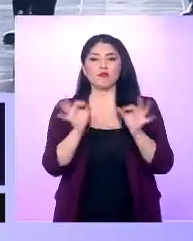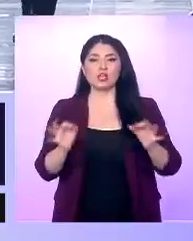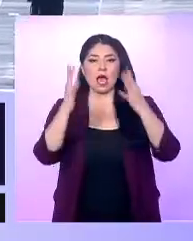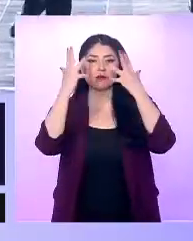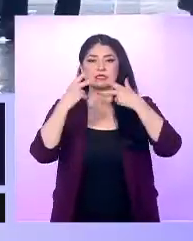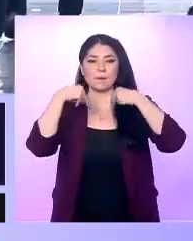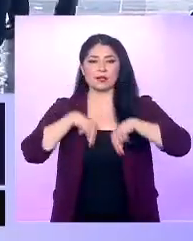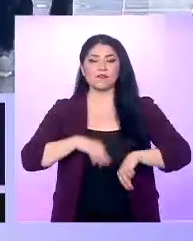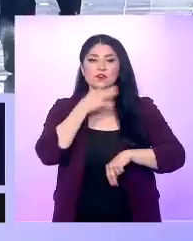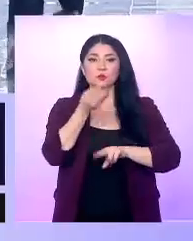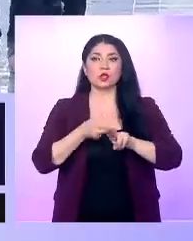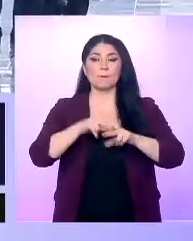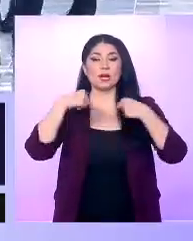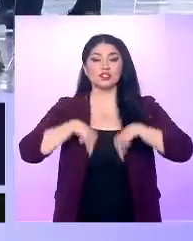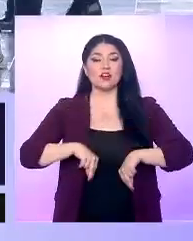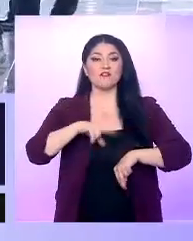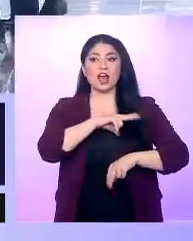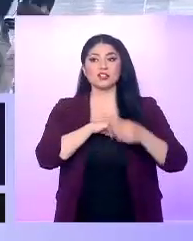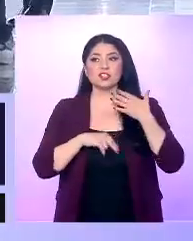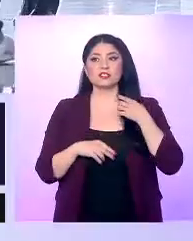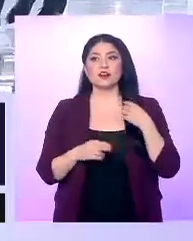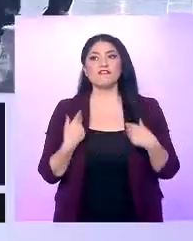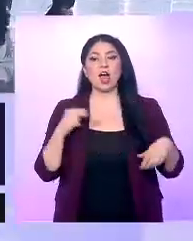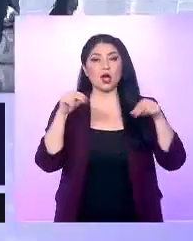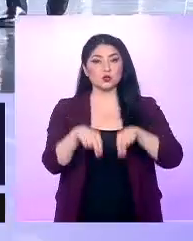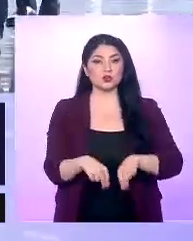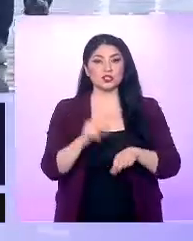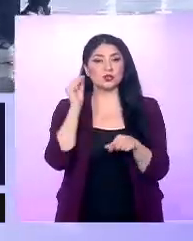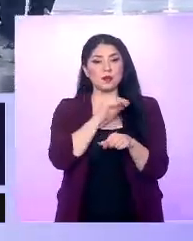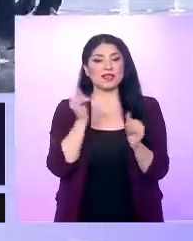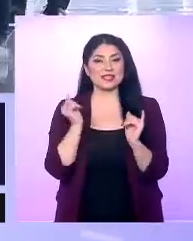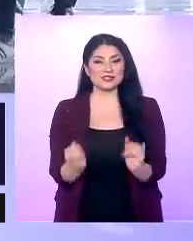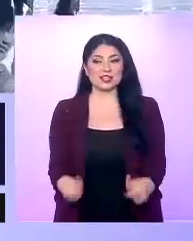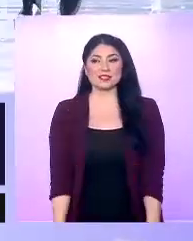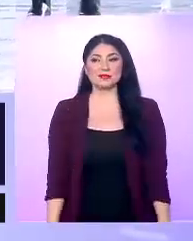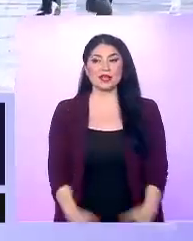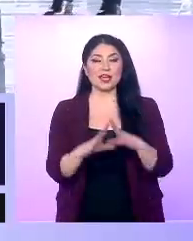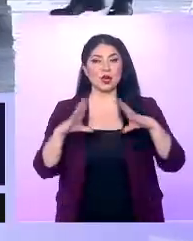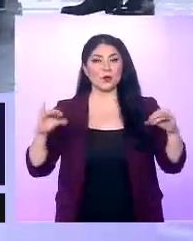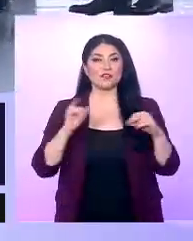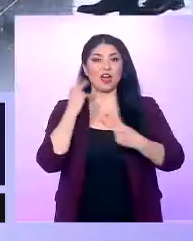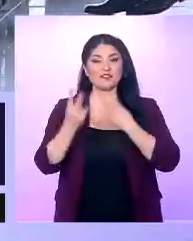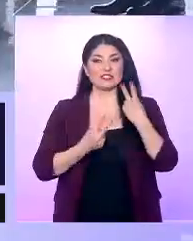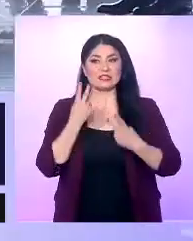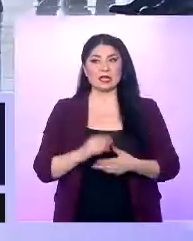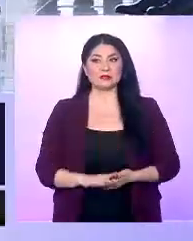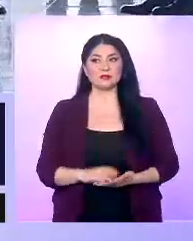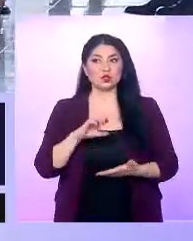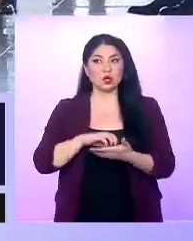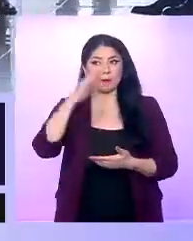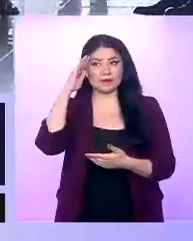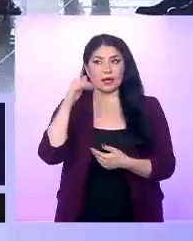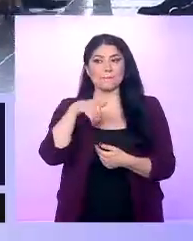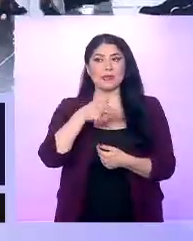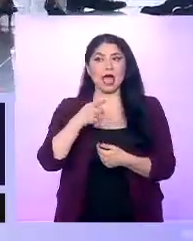administrației prezidențiale. Vă reamintesc, președintele francez va ajunge în această după-amiază în România și va vizita baza militară